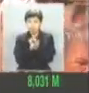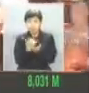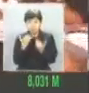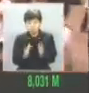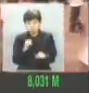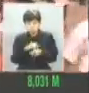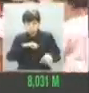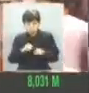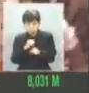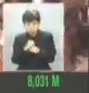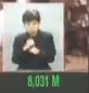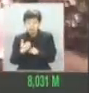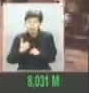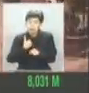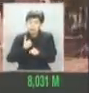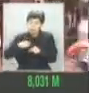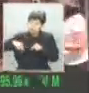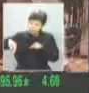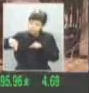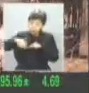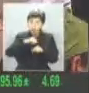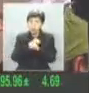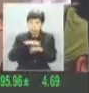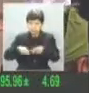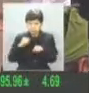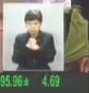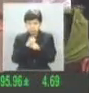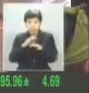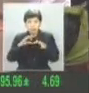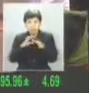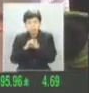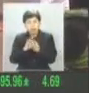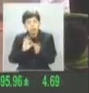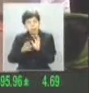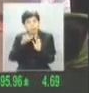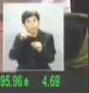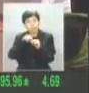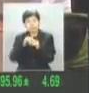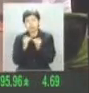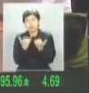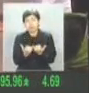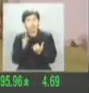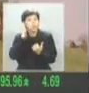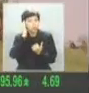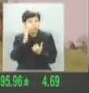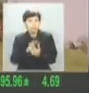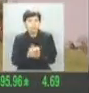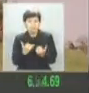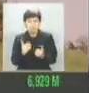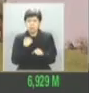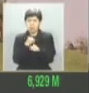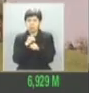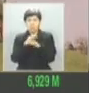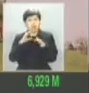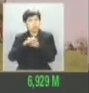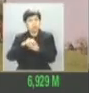ที่มีการนำล้านม้ามาปิดโดยรอบเพื่อเตรียมพร้อมสำหรับพิธีพระราชทานเพลิงสรีระสังขารในวันพรุ่งนี้ซึ่งเป็นพิธีของ